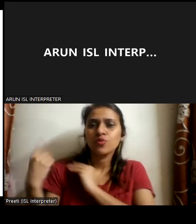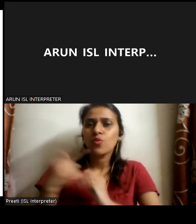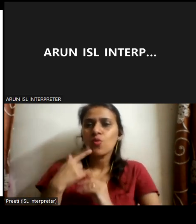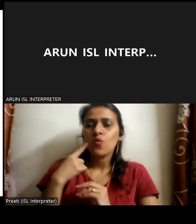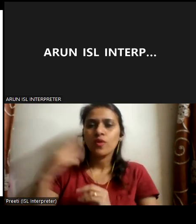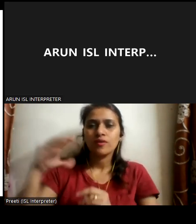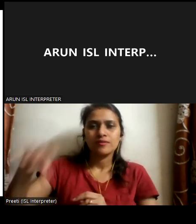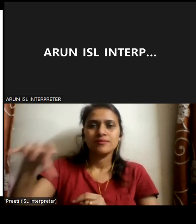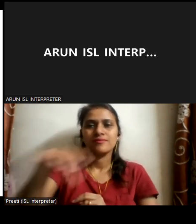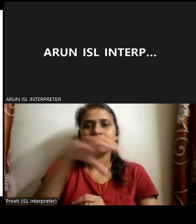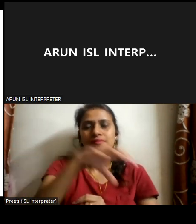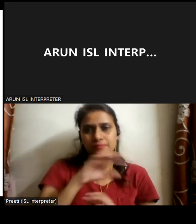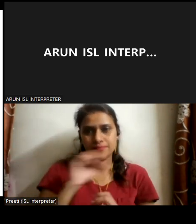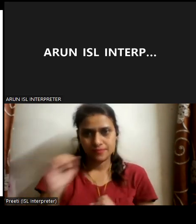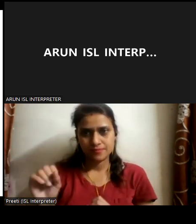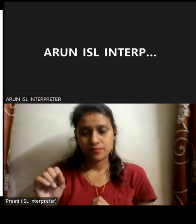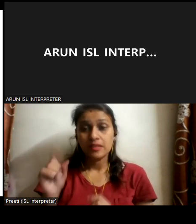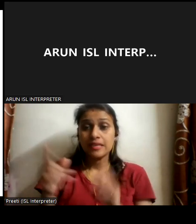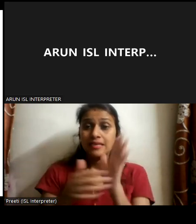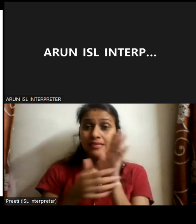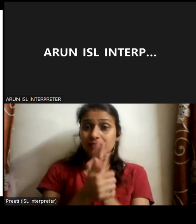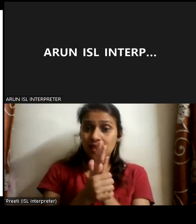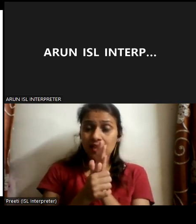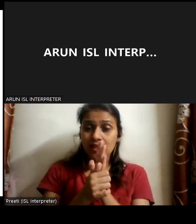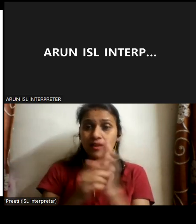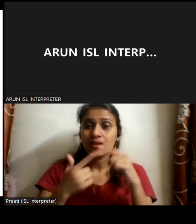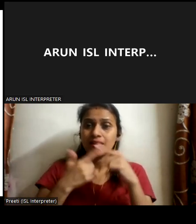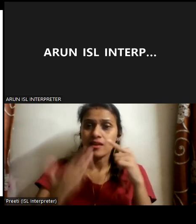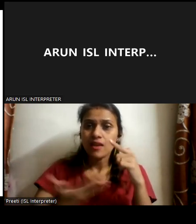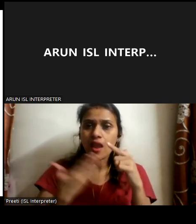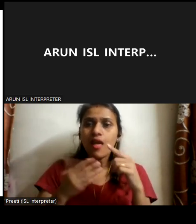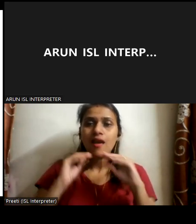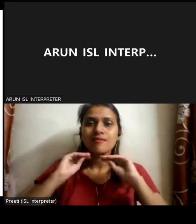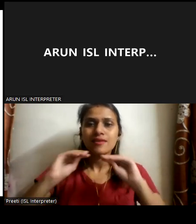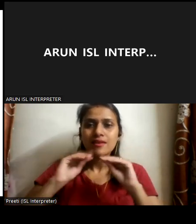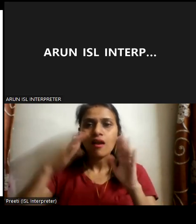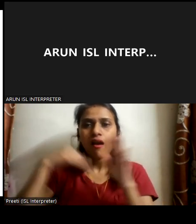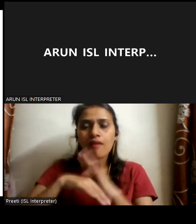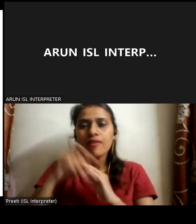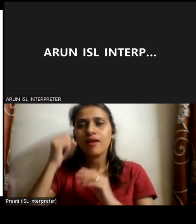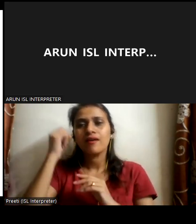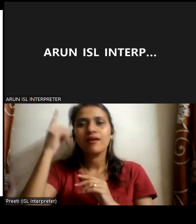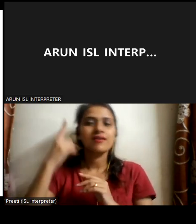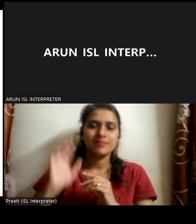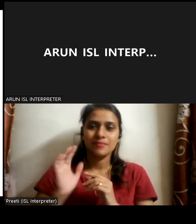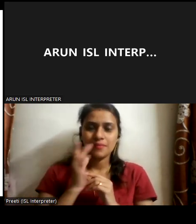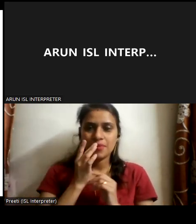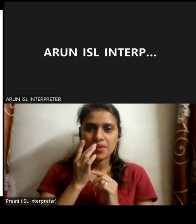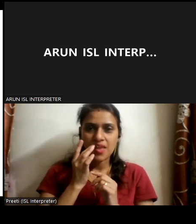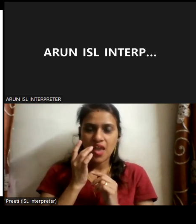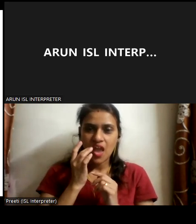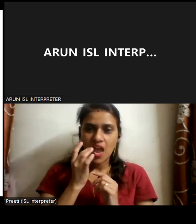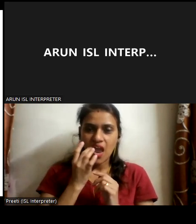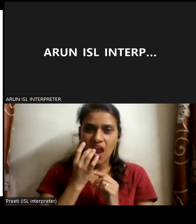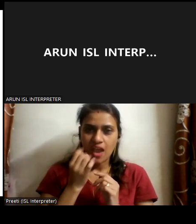कौशल विकास की ट्रेनिंग करेंगे उनको वो बताते हैं कि भाई ये ट्रेनिंग कैसी होगी, आप जहां ट्रेनिंग करवाएंगे वो जगह कैसी होगी,